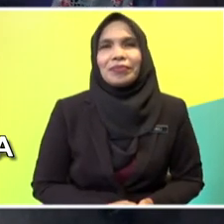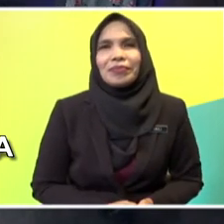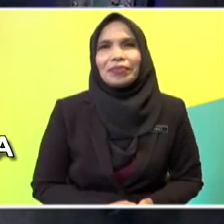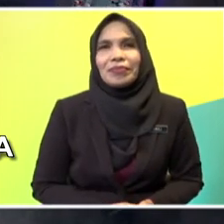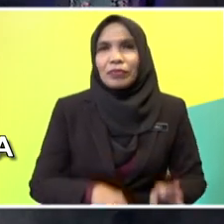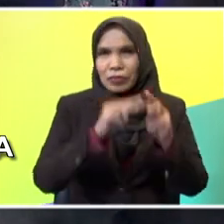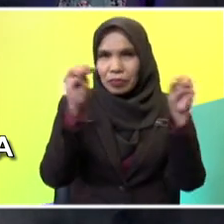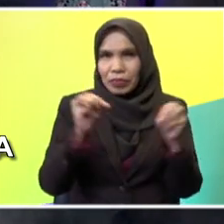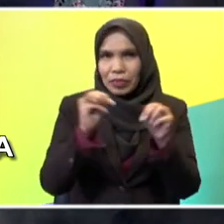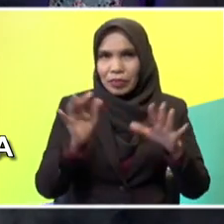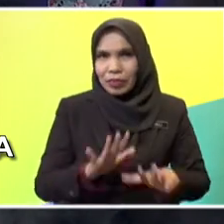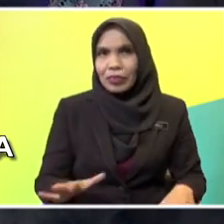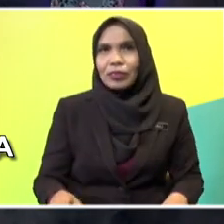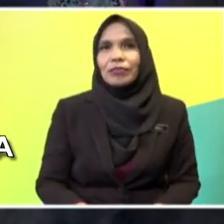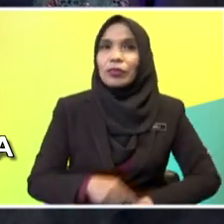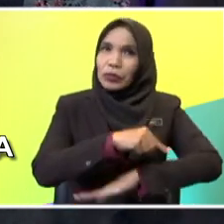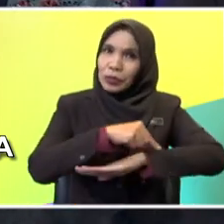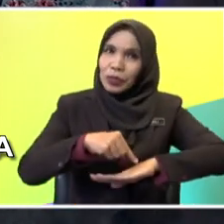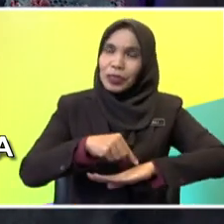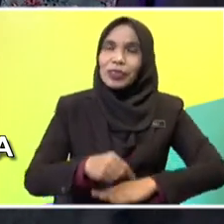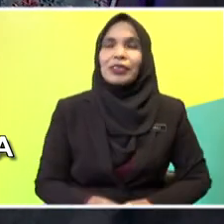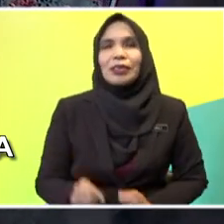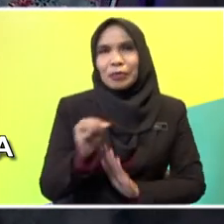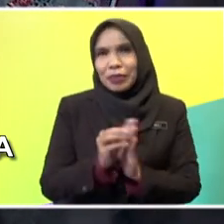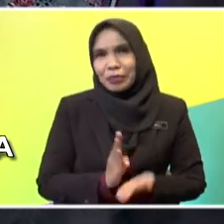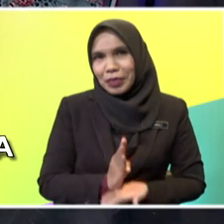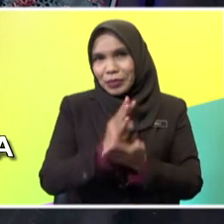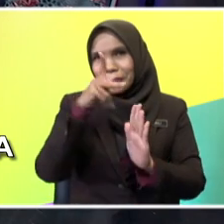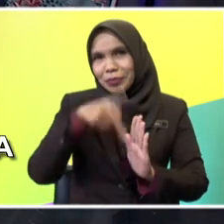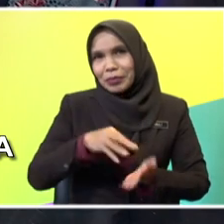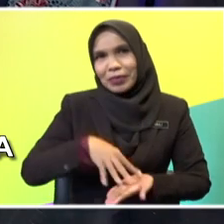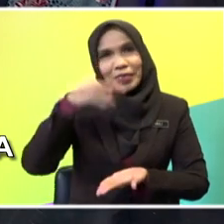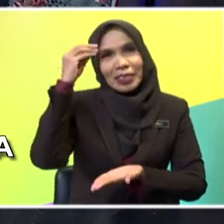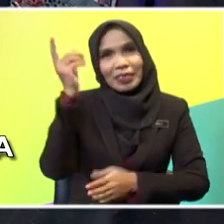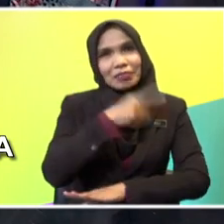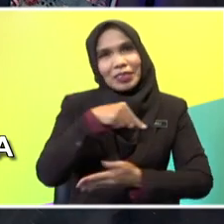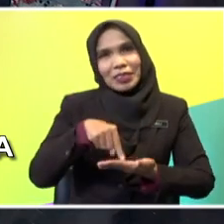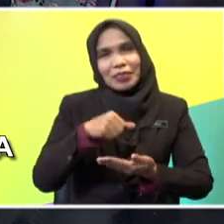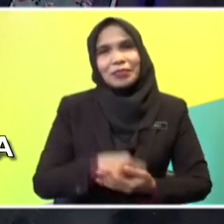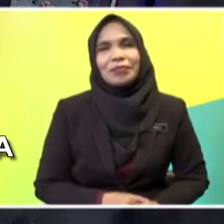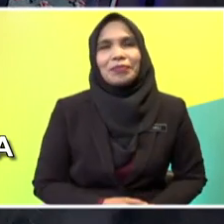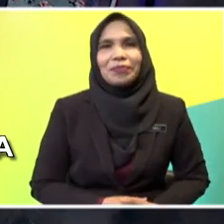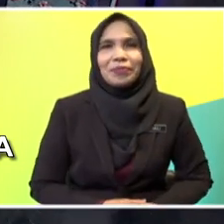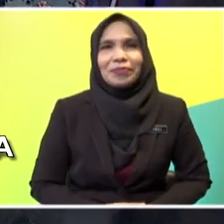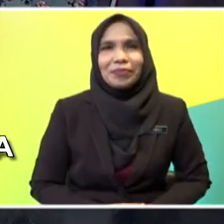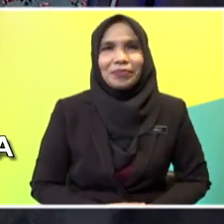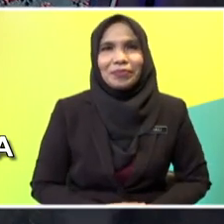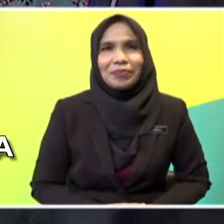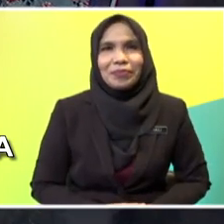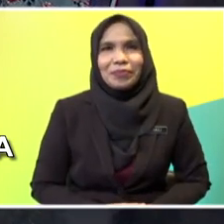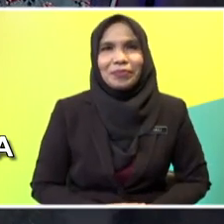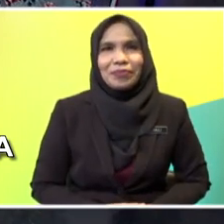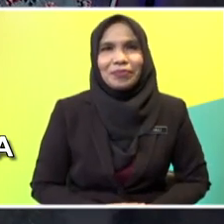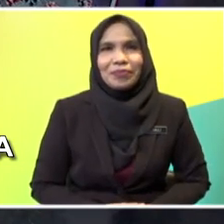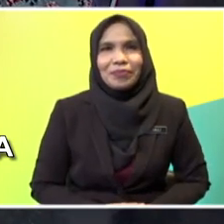cikgu pembelajaran saya hari ini. Baik, seterusnya kita nak baling dadu lagi ke cikgu? Cukup. Percubaan pertama pun sudah cukup. Cukup.